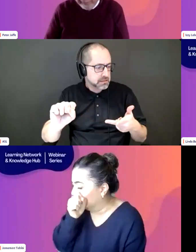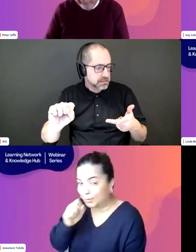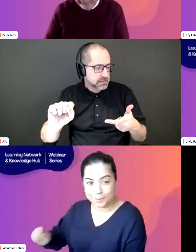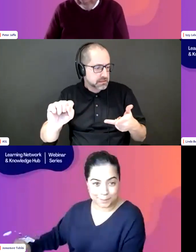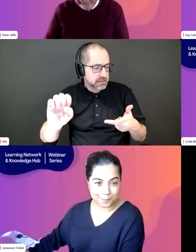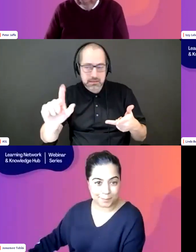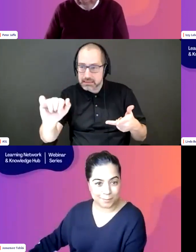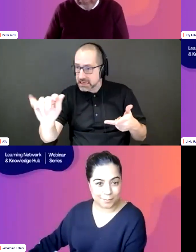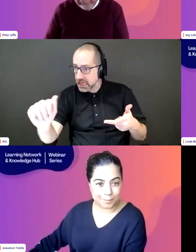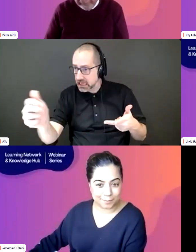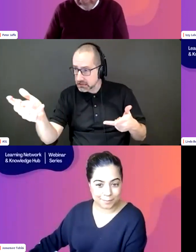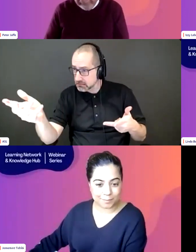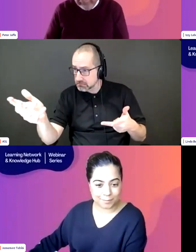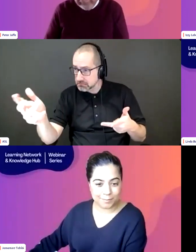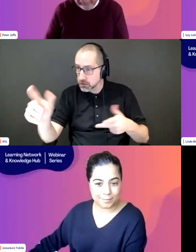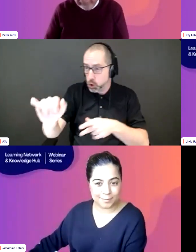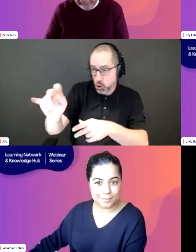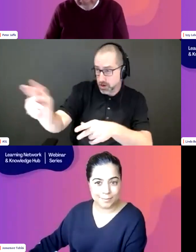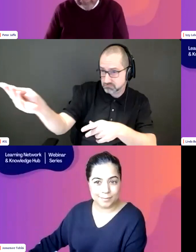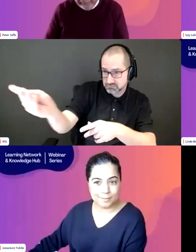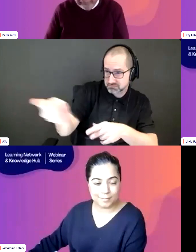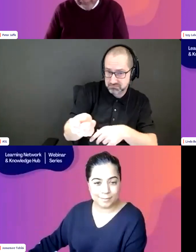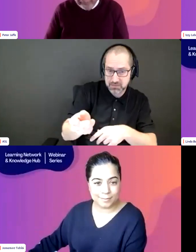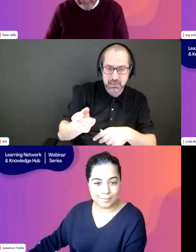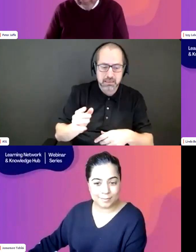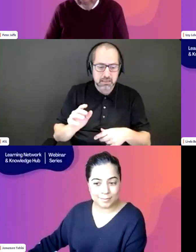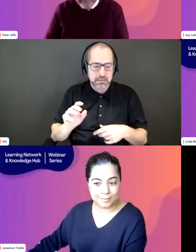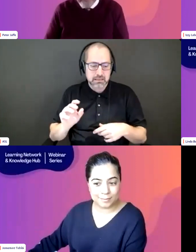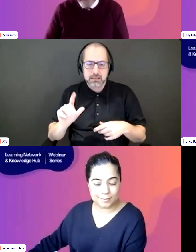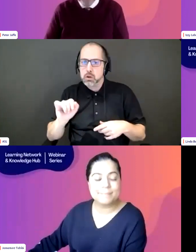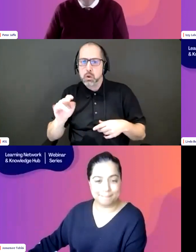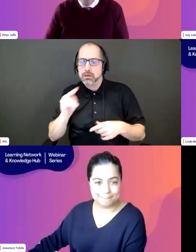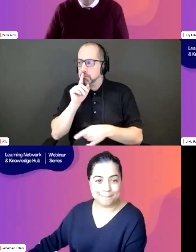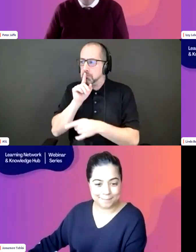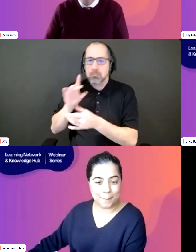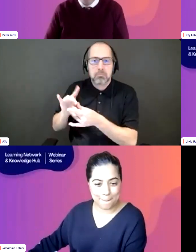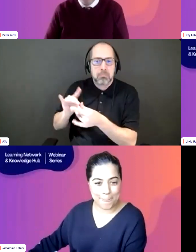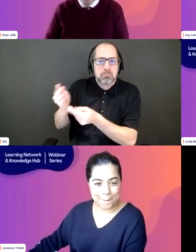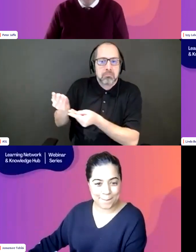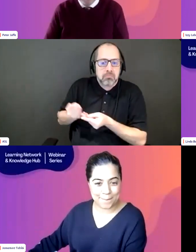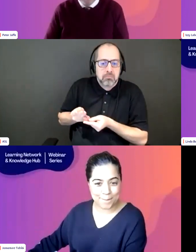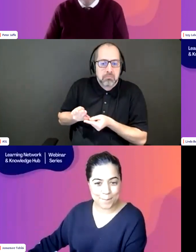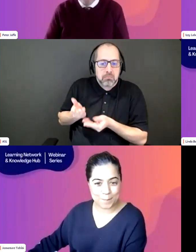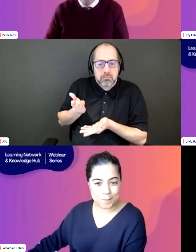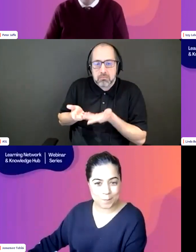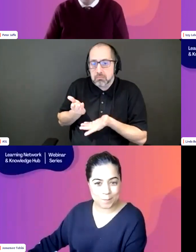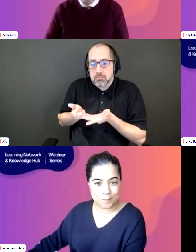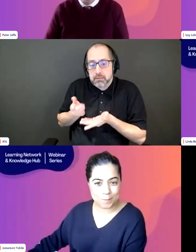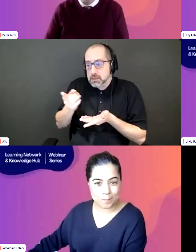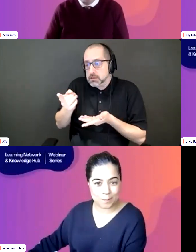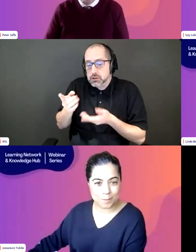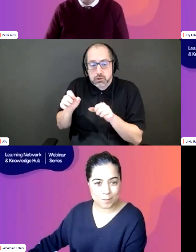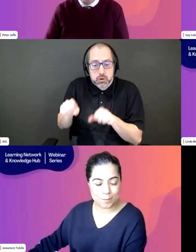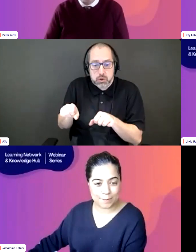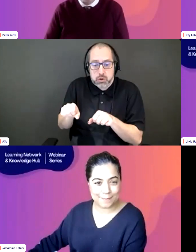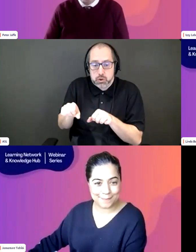et est-ce que c'est Lina voulait ajouter quelque chose à cette discussion là je ne sais pas je n'ai pas reçu de message mais